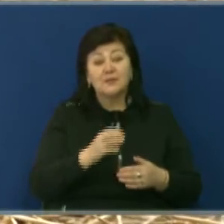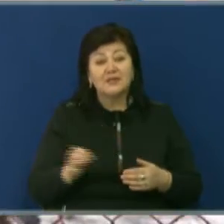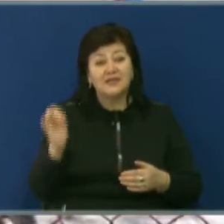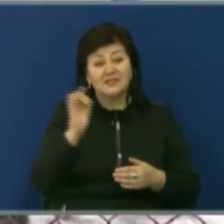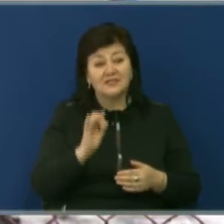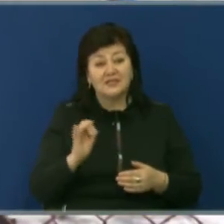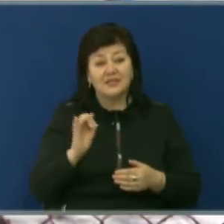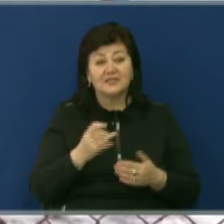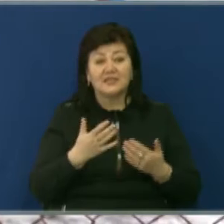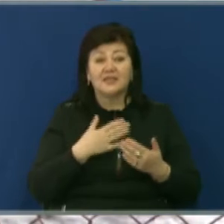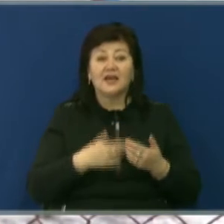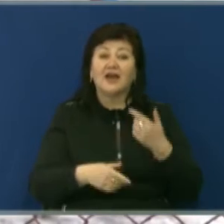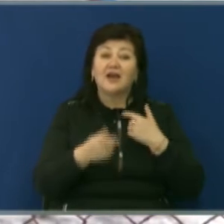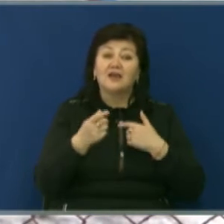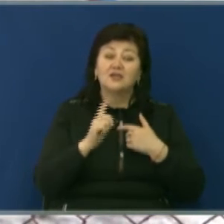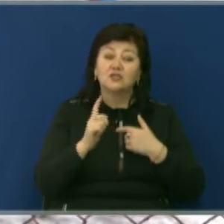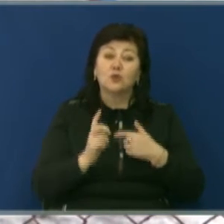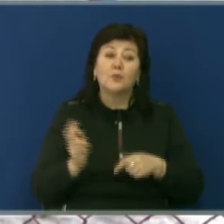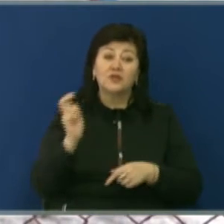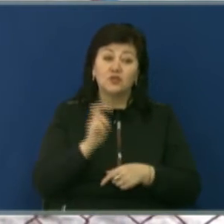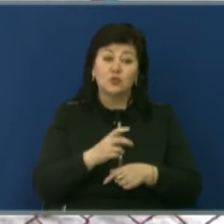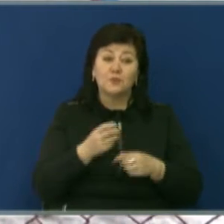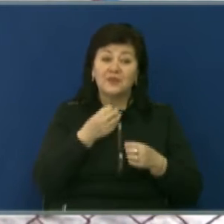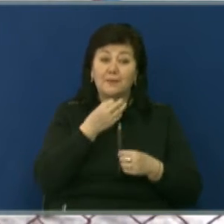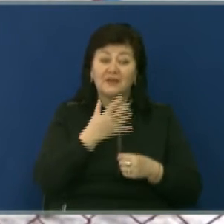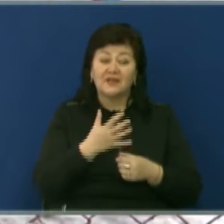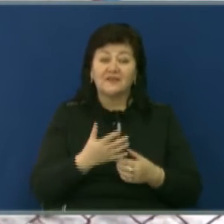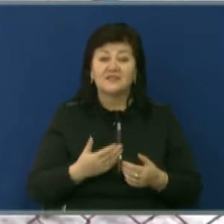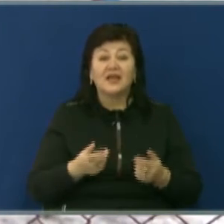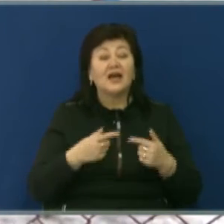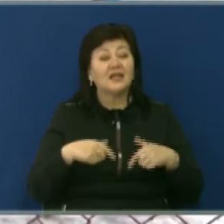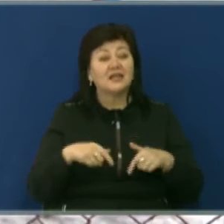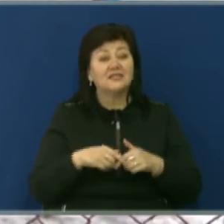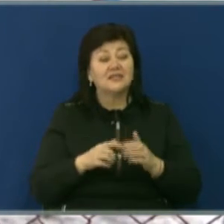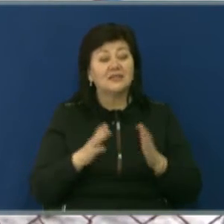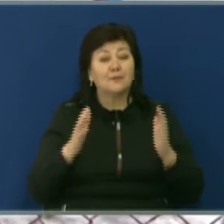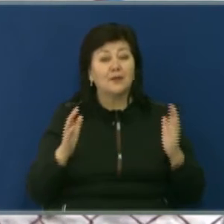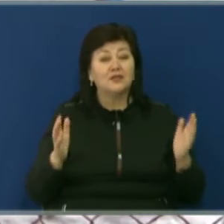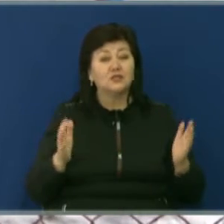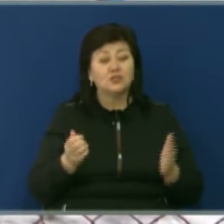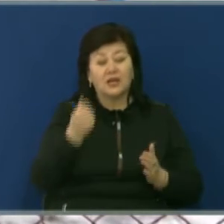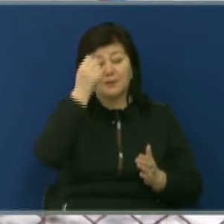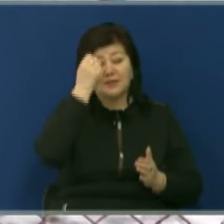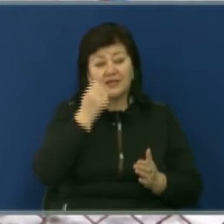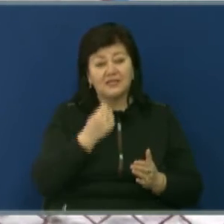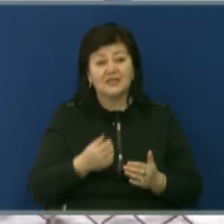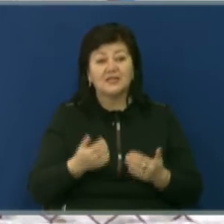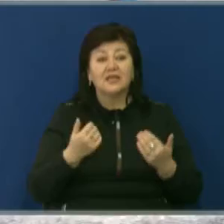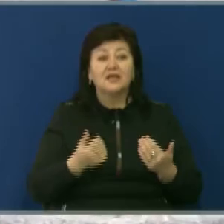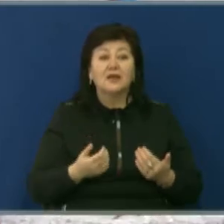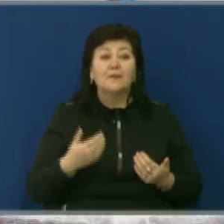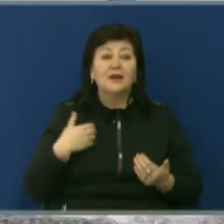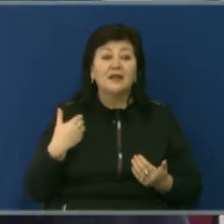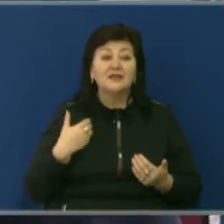болды. Мен мұнда қайтып келгеніме қуаныштымын. Барлық ұйымдастырушыларға үлкен рахмет. Аққулар туралы, біздің еліміздегі барлық құстар жайлы өте